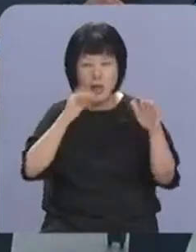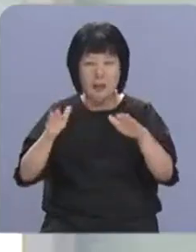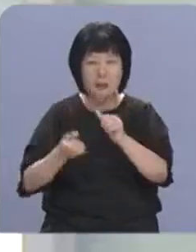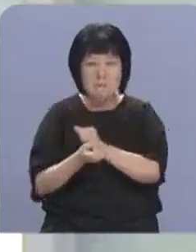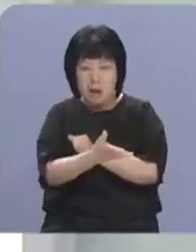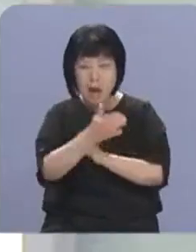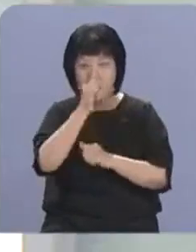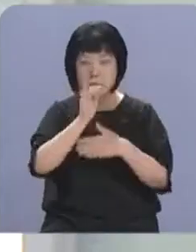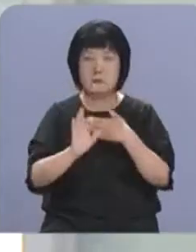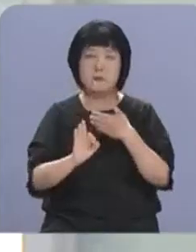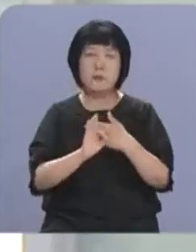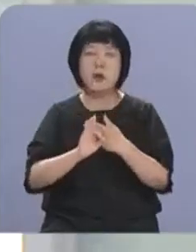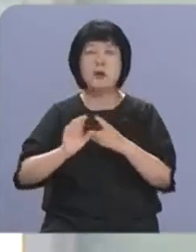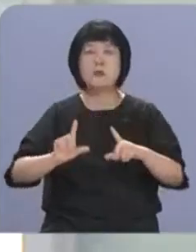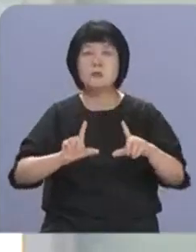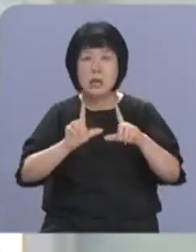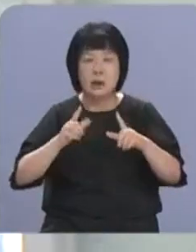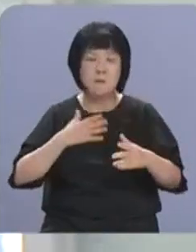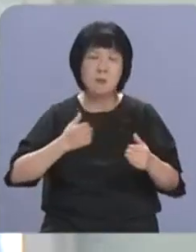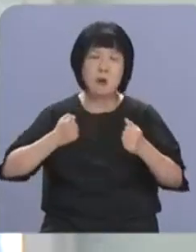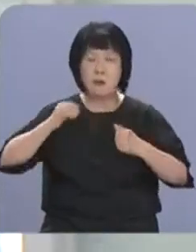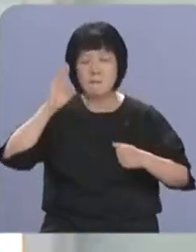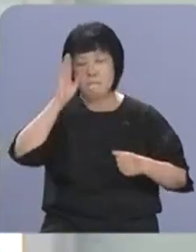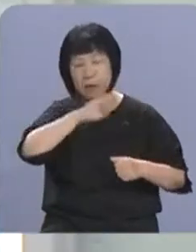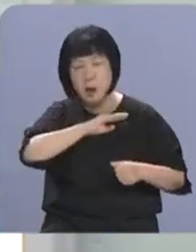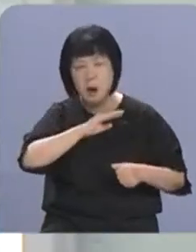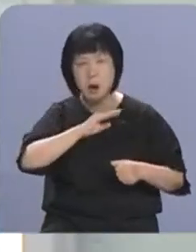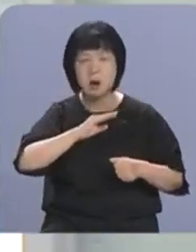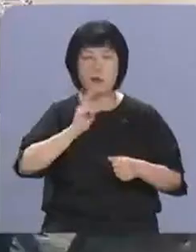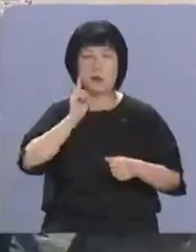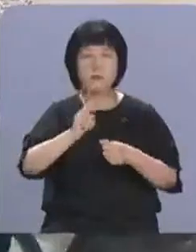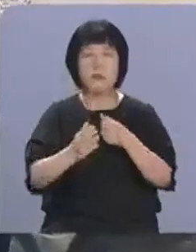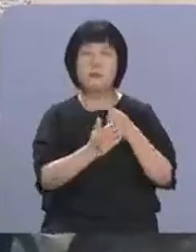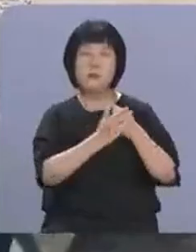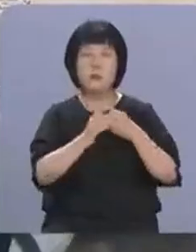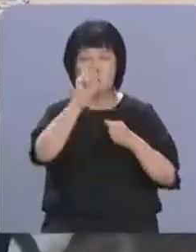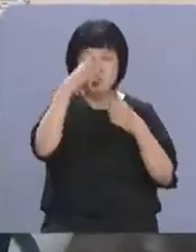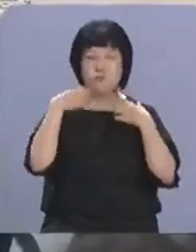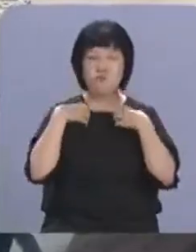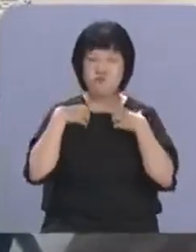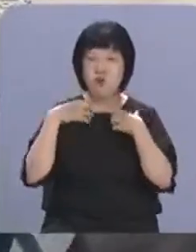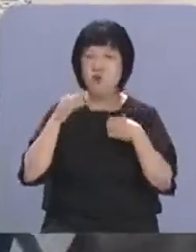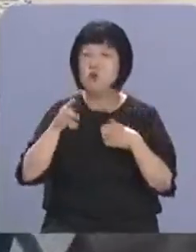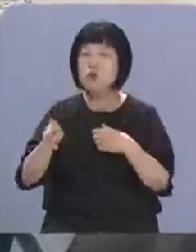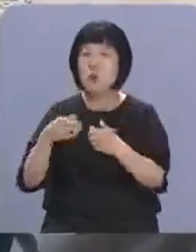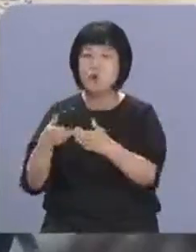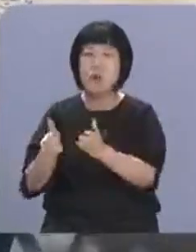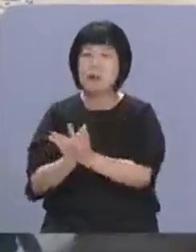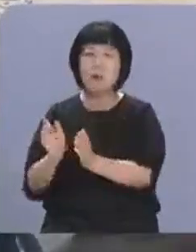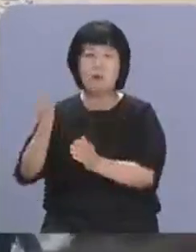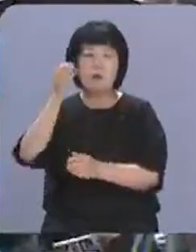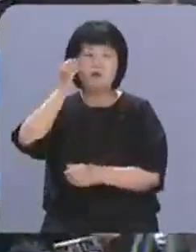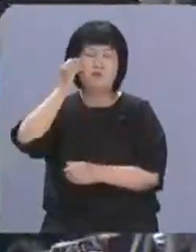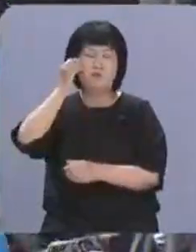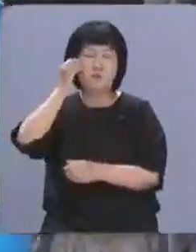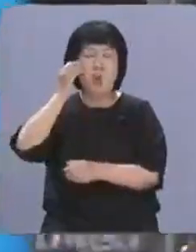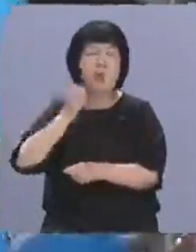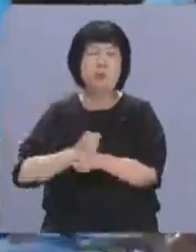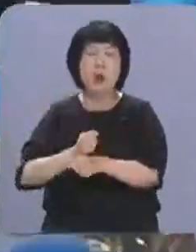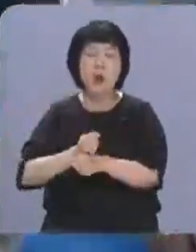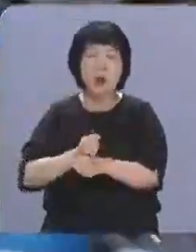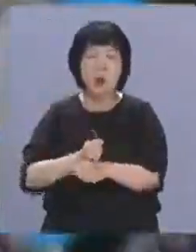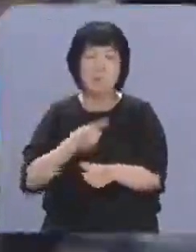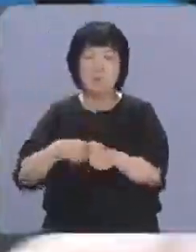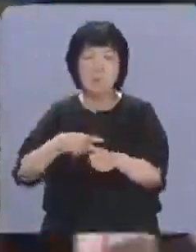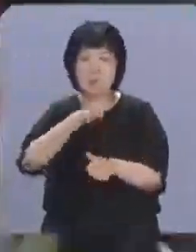국민의 삶과 건강이 큰 위협을 받게 될 거라며 정부와 여당이 이를 방치한다고 강하게 비판했습니다.